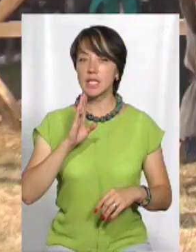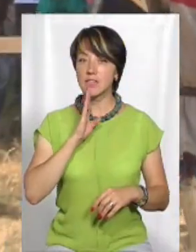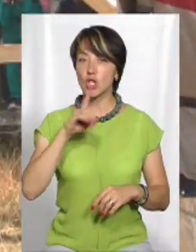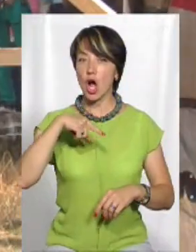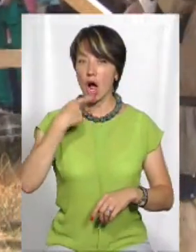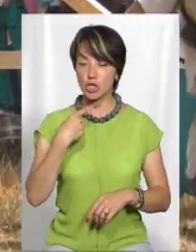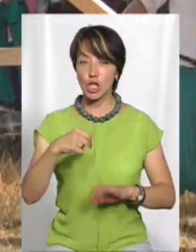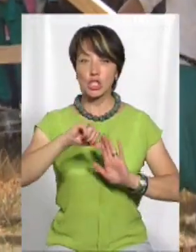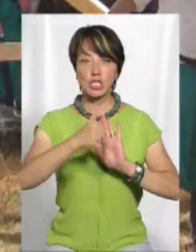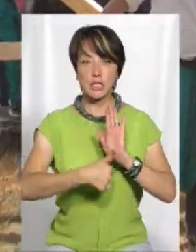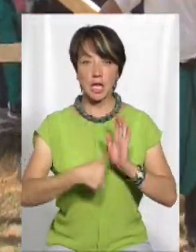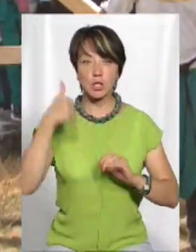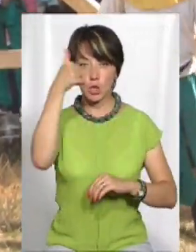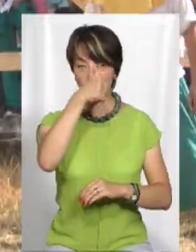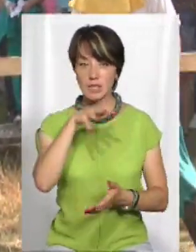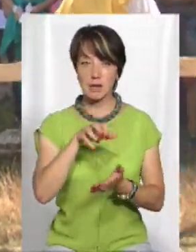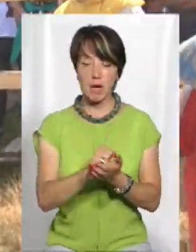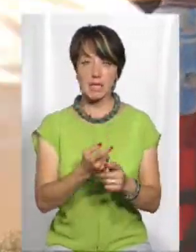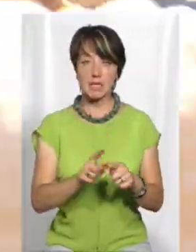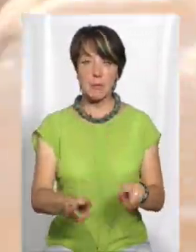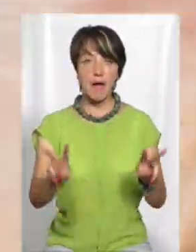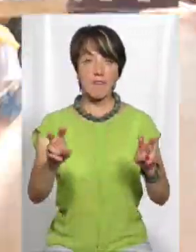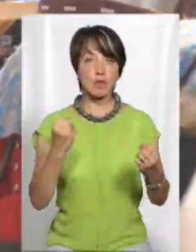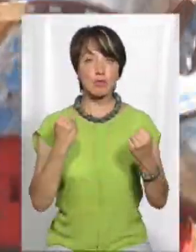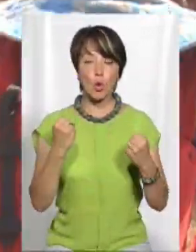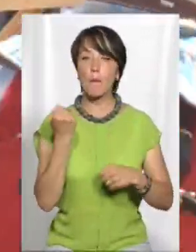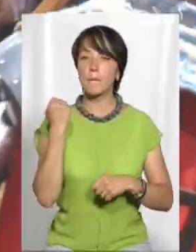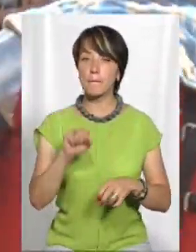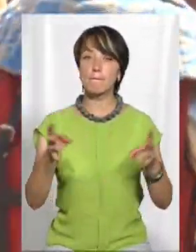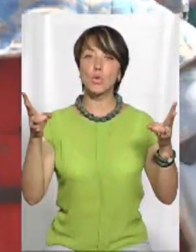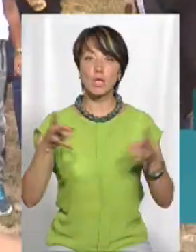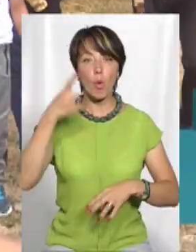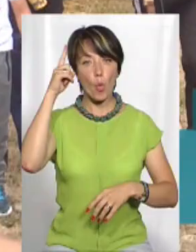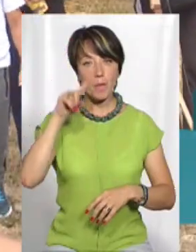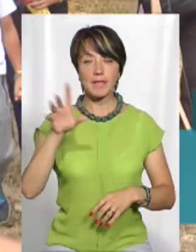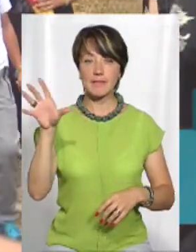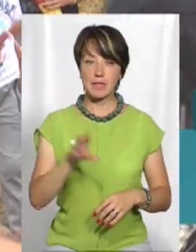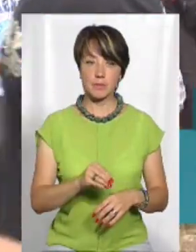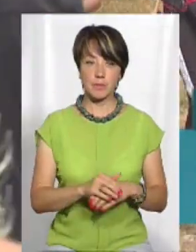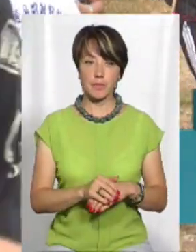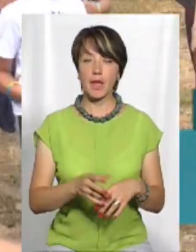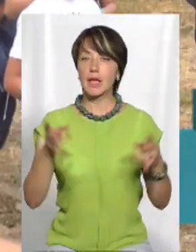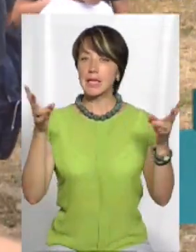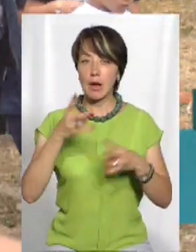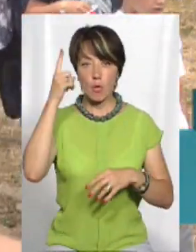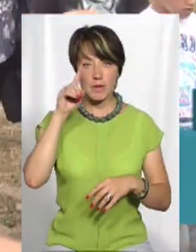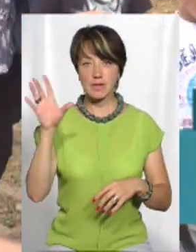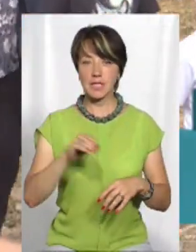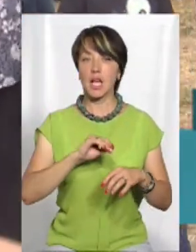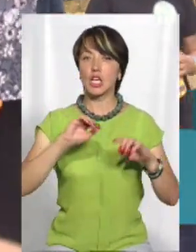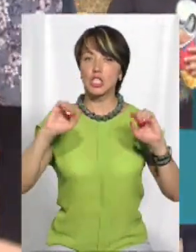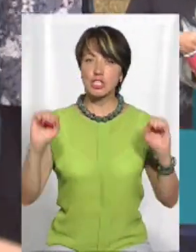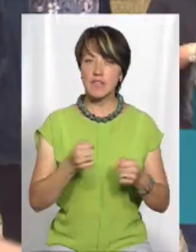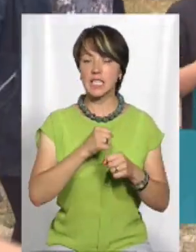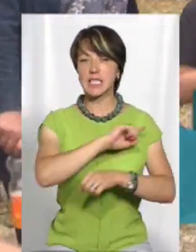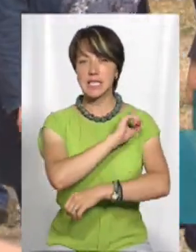каже, що 16 років займається цим видом спорту. І щоб перемогти, потрібно вміти все. Тут треба реально вміти все. І швидкість, і сила, і